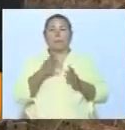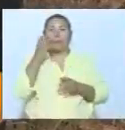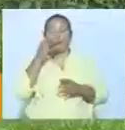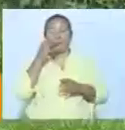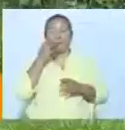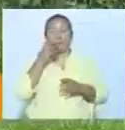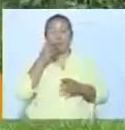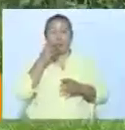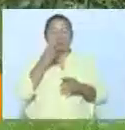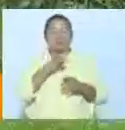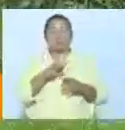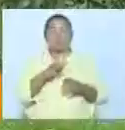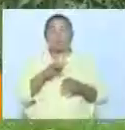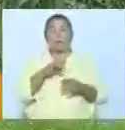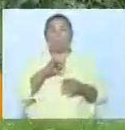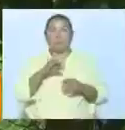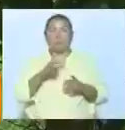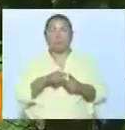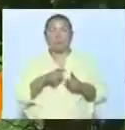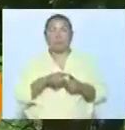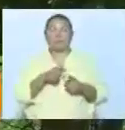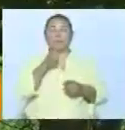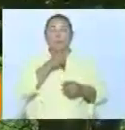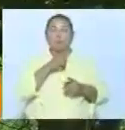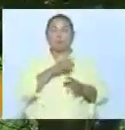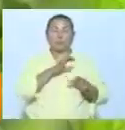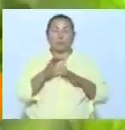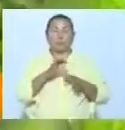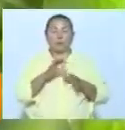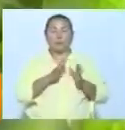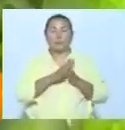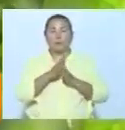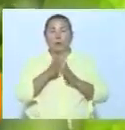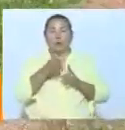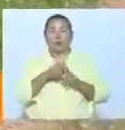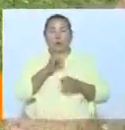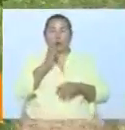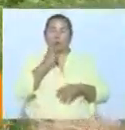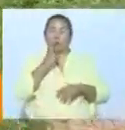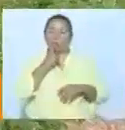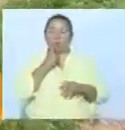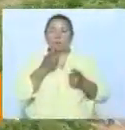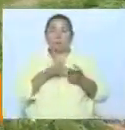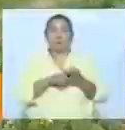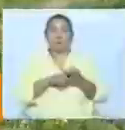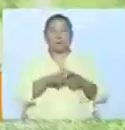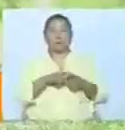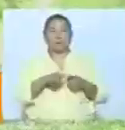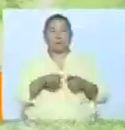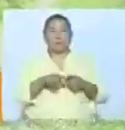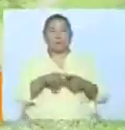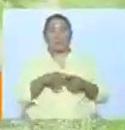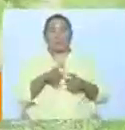то абрикосов ибадуллаев не скрывает что иногда уход за насаждениями это связано с текучестью